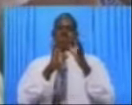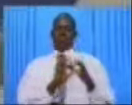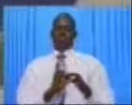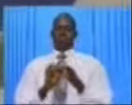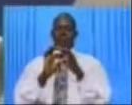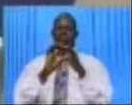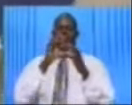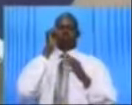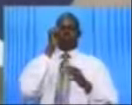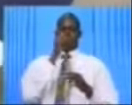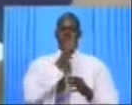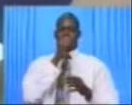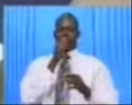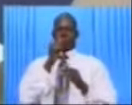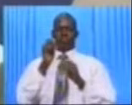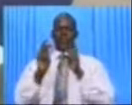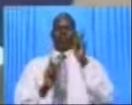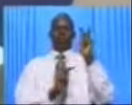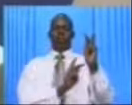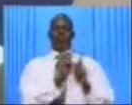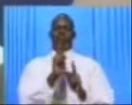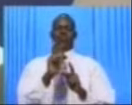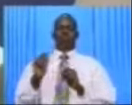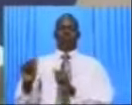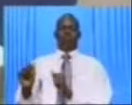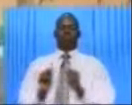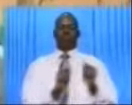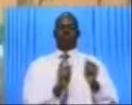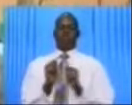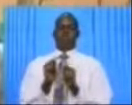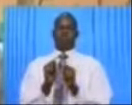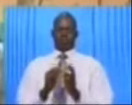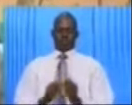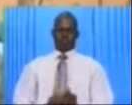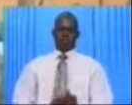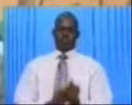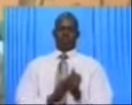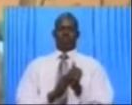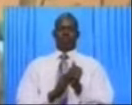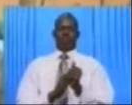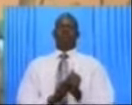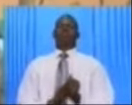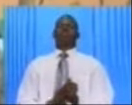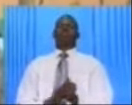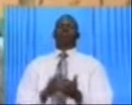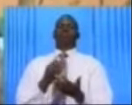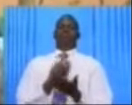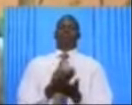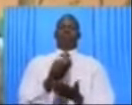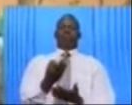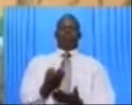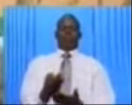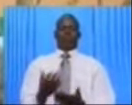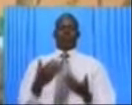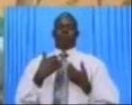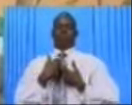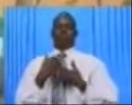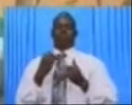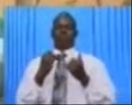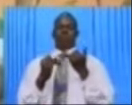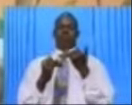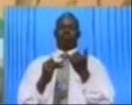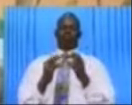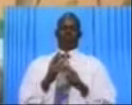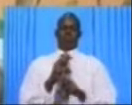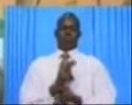public-privé. Les actions en direction des investisseurs ont abouti, bien sûr, à la tenue de